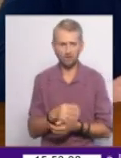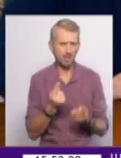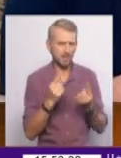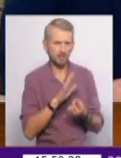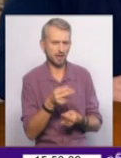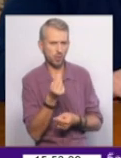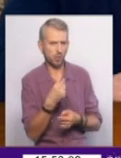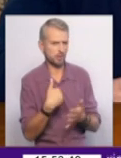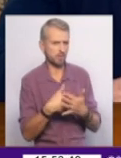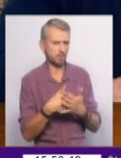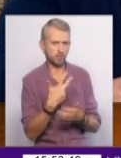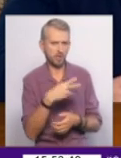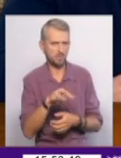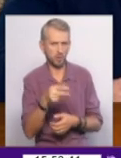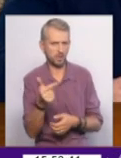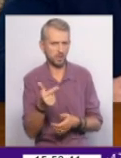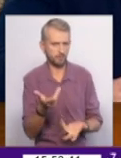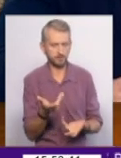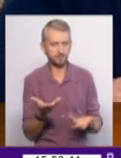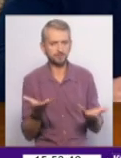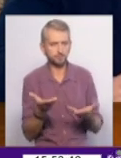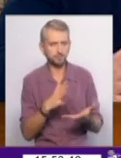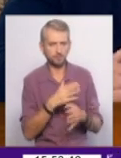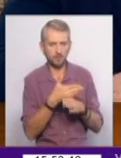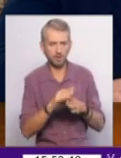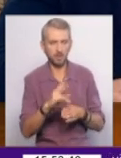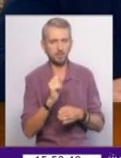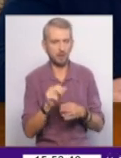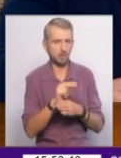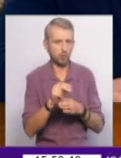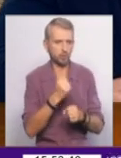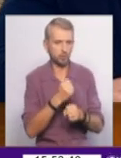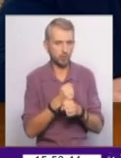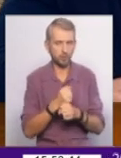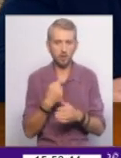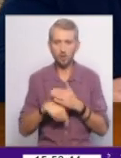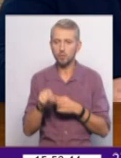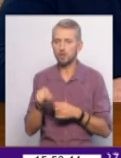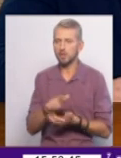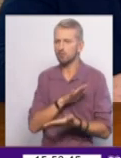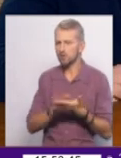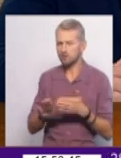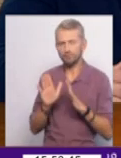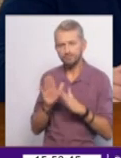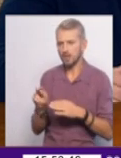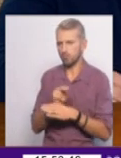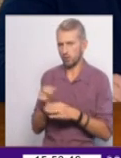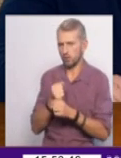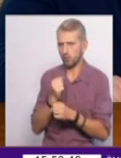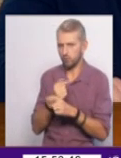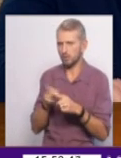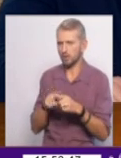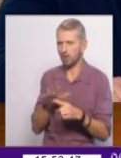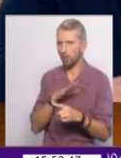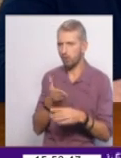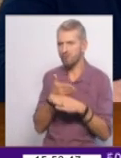це приблизно там 3 мільйони гривень, які виділені на ремонтні роботи. Тобто це виключно ремонтні роботи, це частина лікарні, яка була